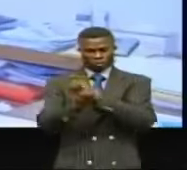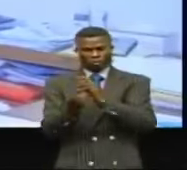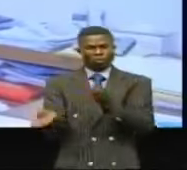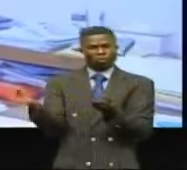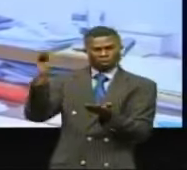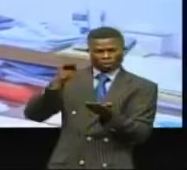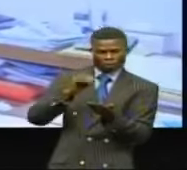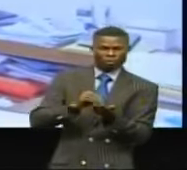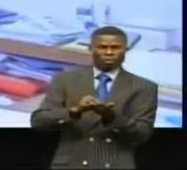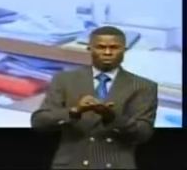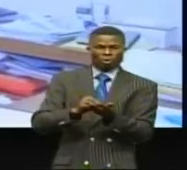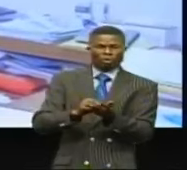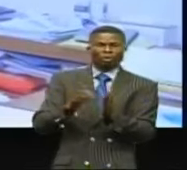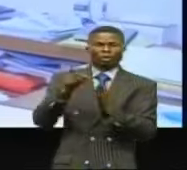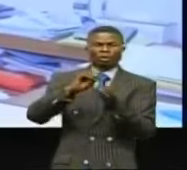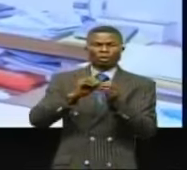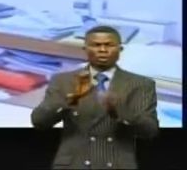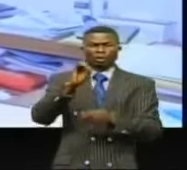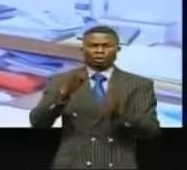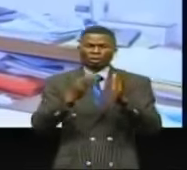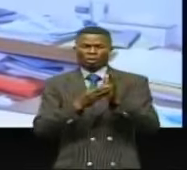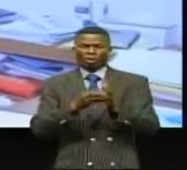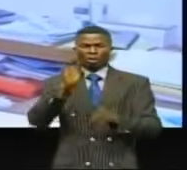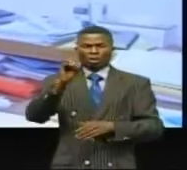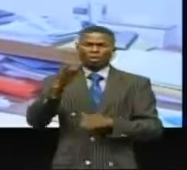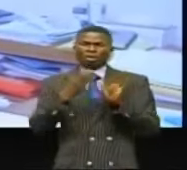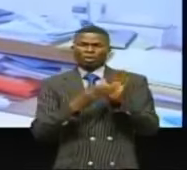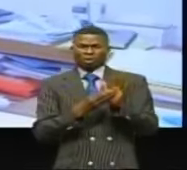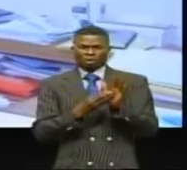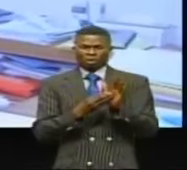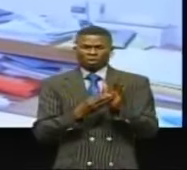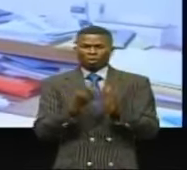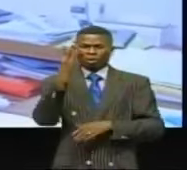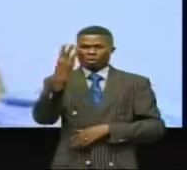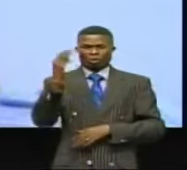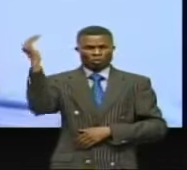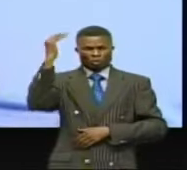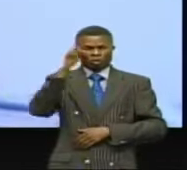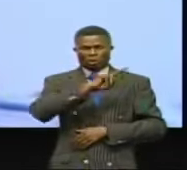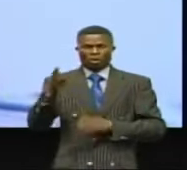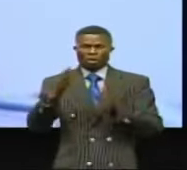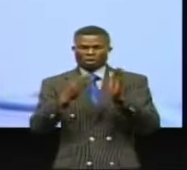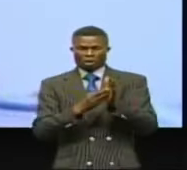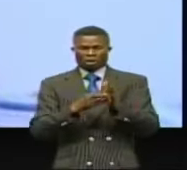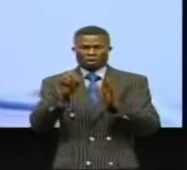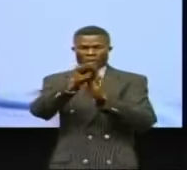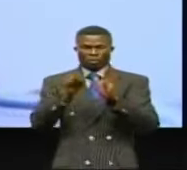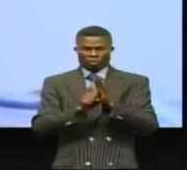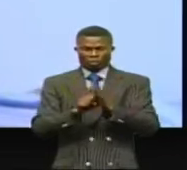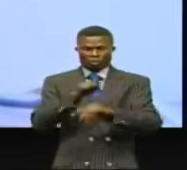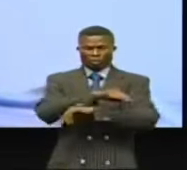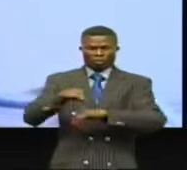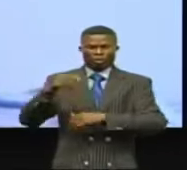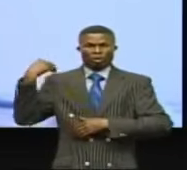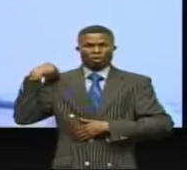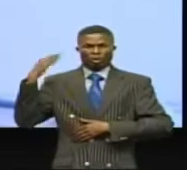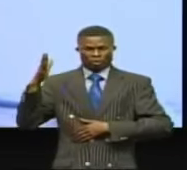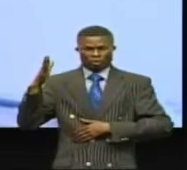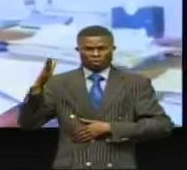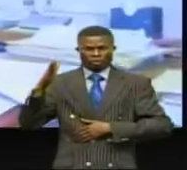complétant le décret numéro 09/59. Du 3 décembre 2009 fixant les statuts d'un établissement public